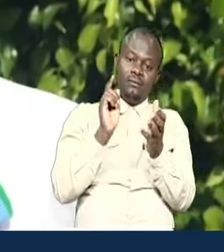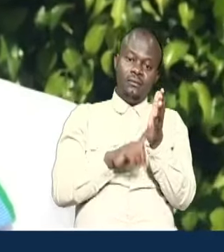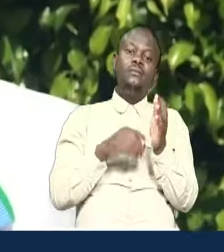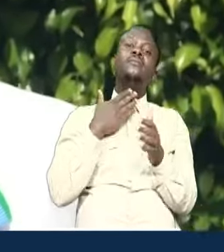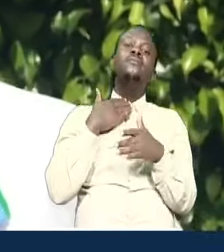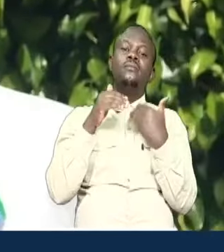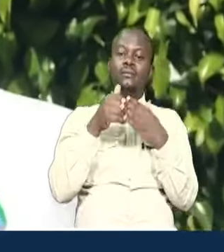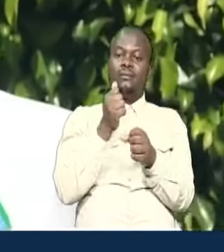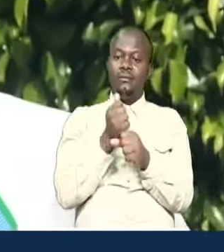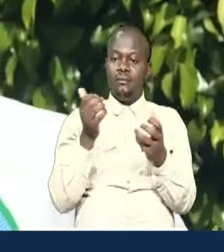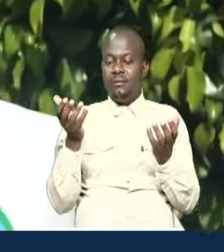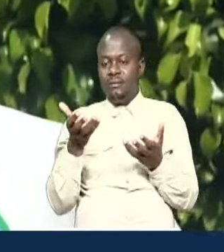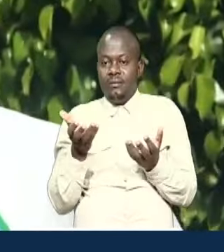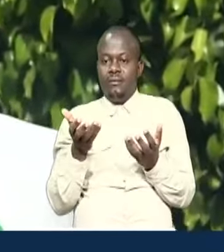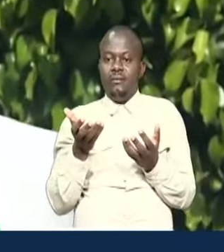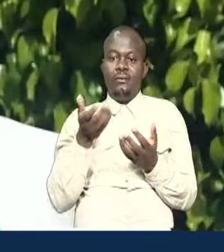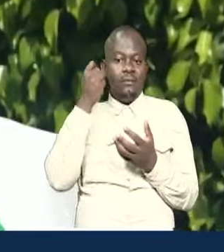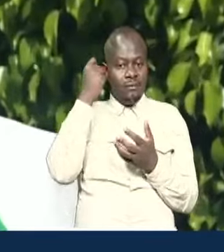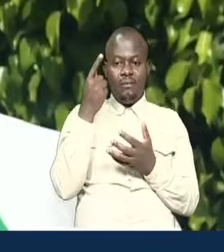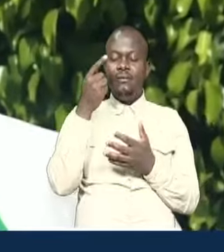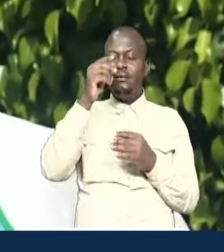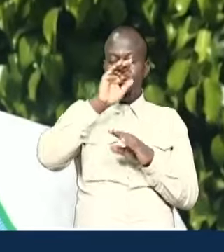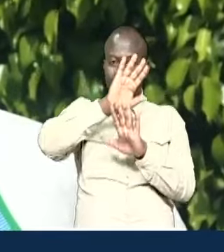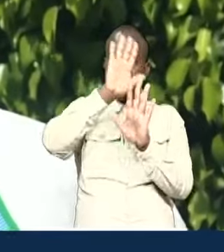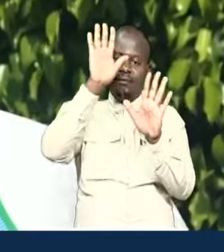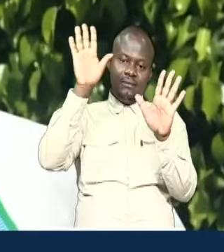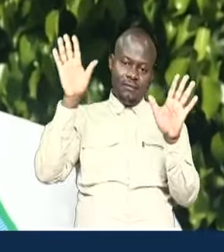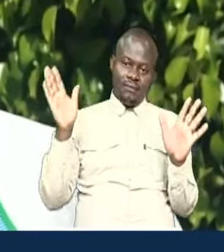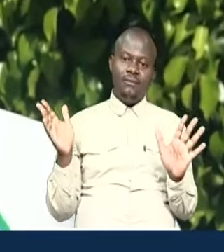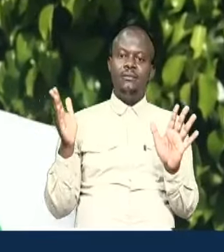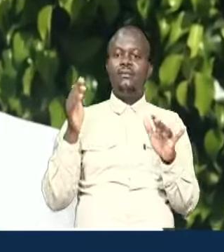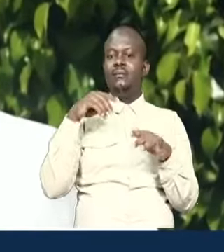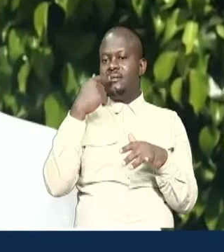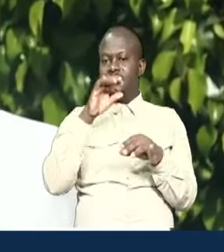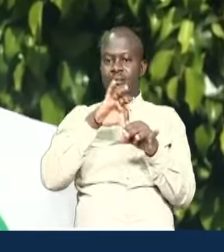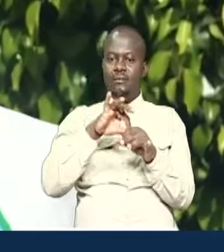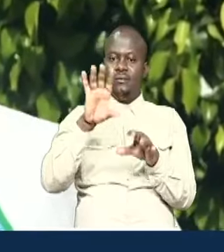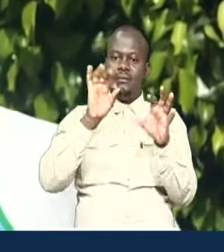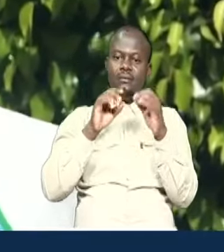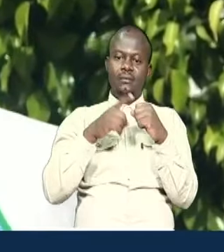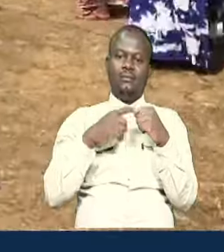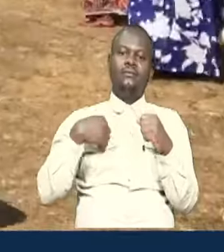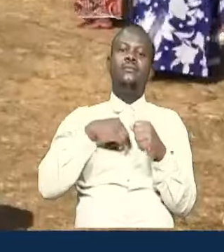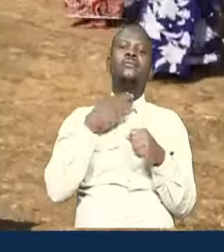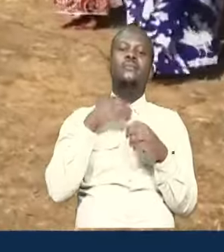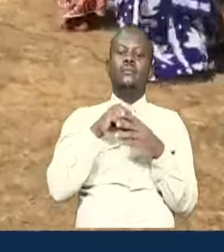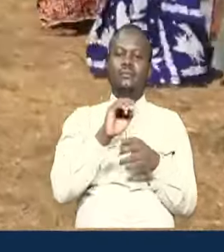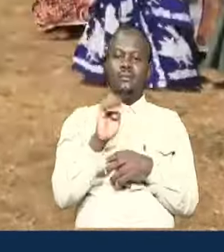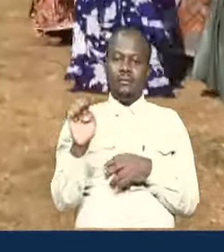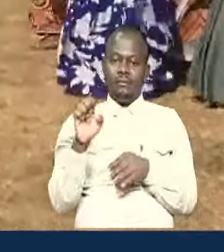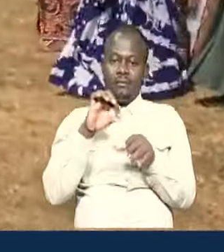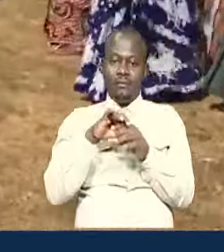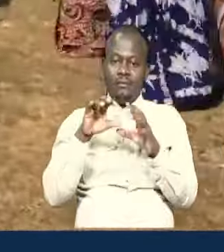yifuza gukora ukumva rero arasobanutse ikibazo kikaba wenda mu kuzaba batora guhitamo 6 twifuza mu Ntara y'Iburasirazuba. Aya matora